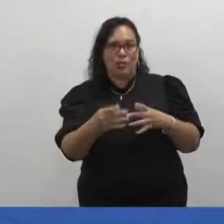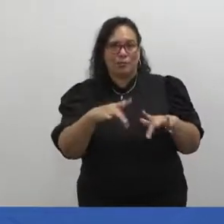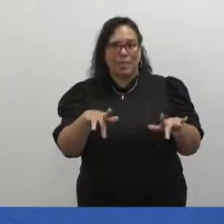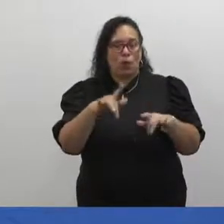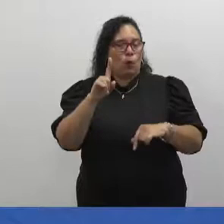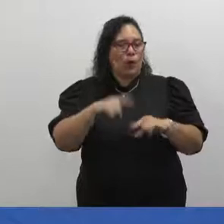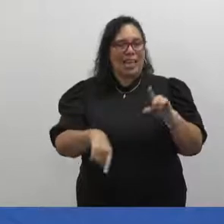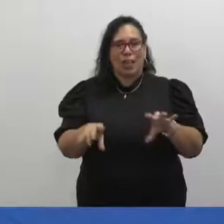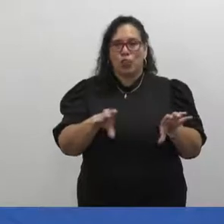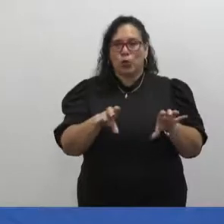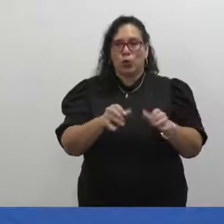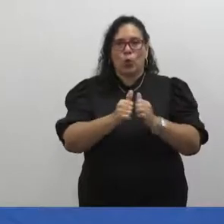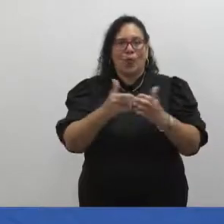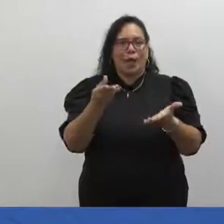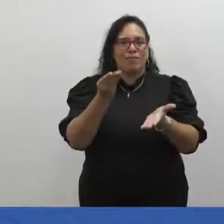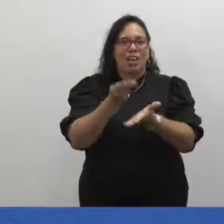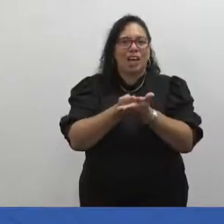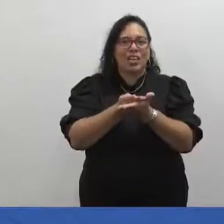ca